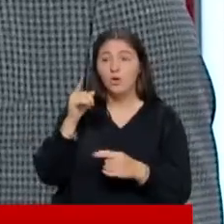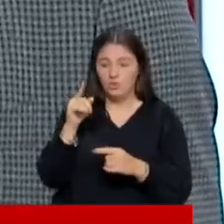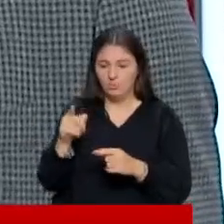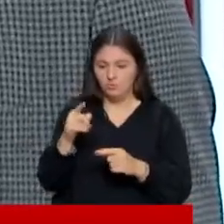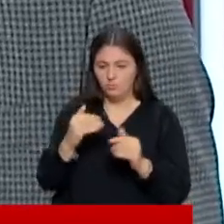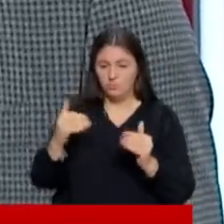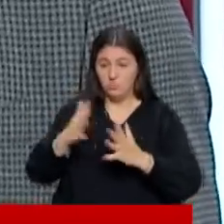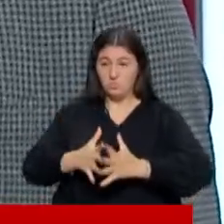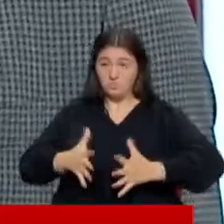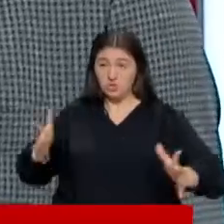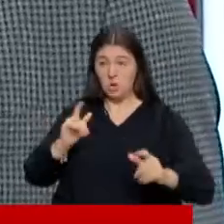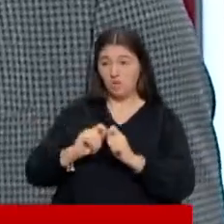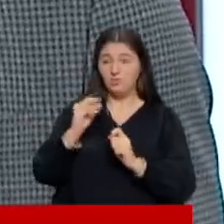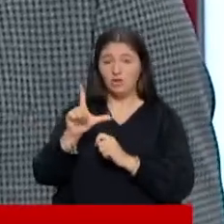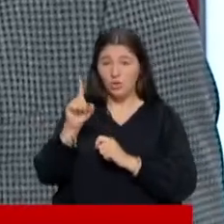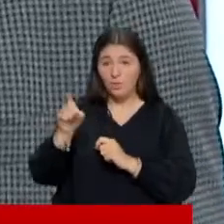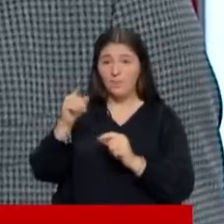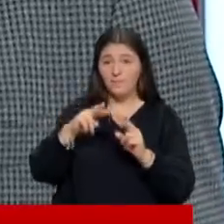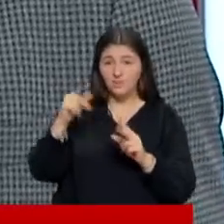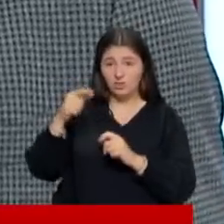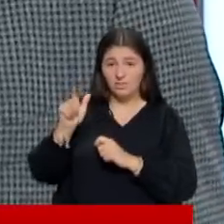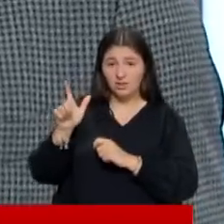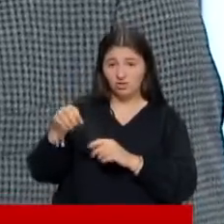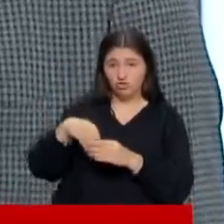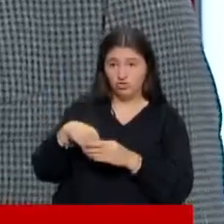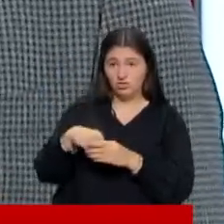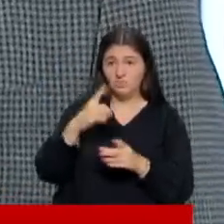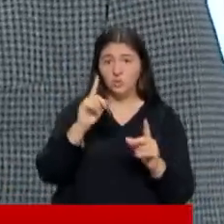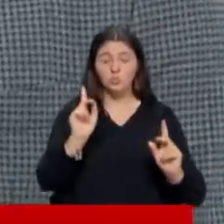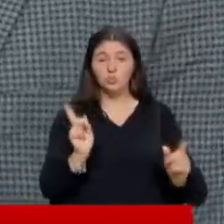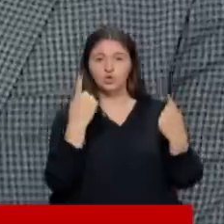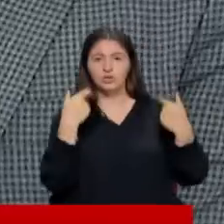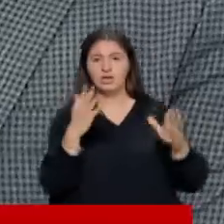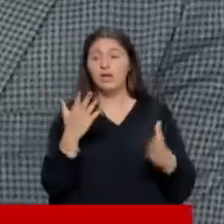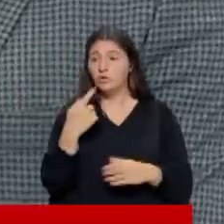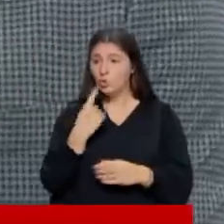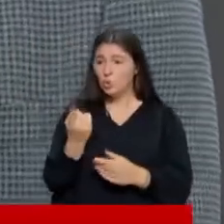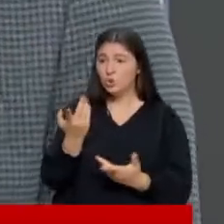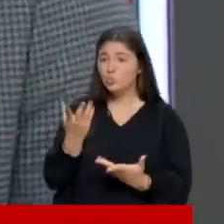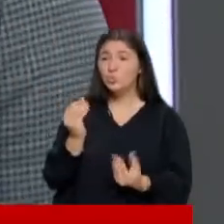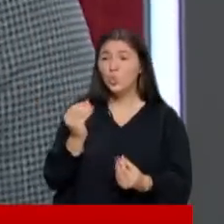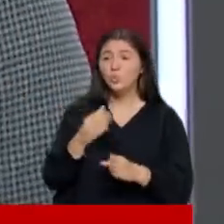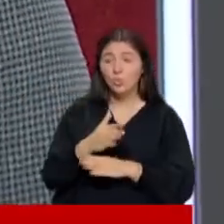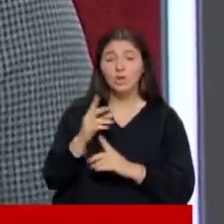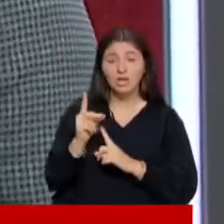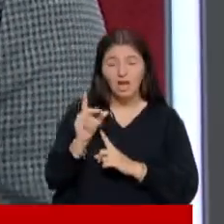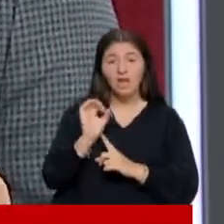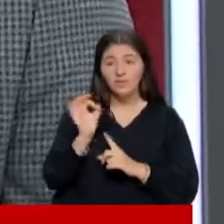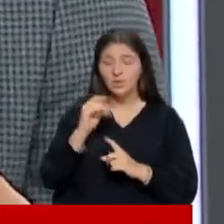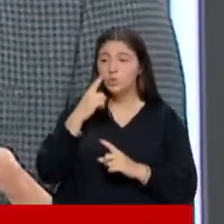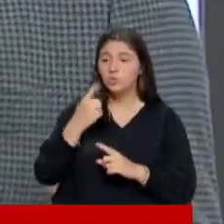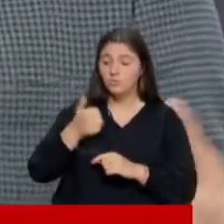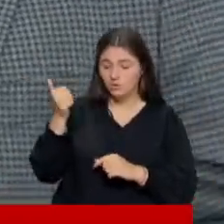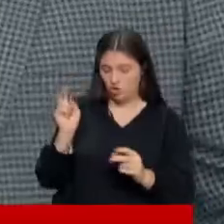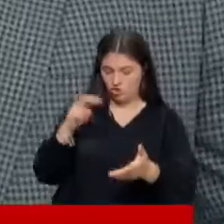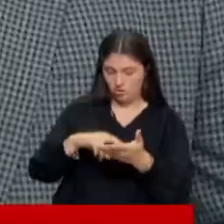Ekonomist olmak gerekiyor mu bu Mehmet Şimşek'in yaptıklarını yapmak bir mucit değil ya söylediğin şeyi çok doğru İlker Cumhur